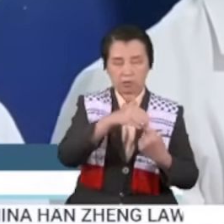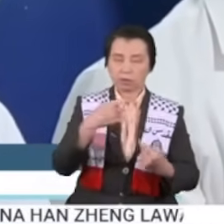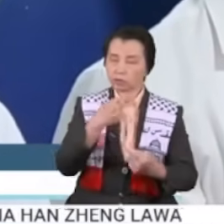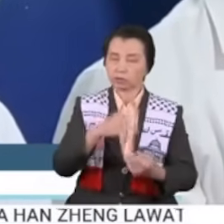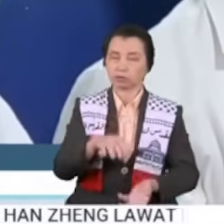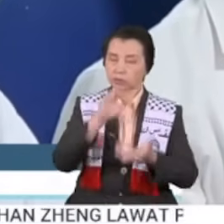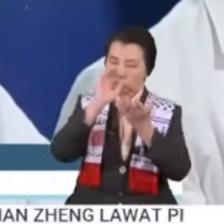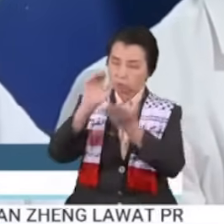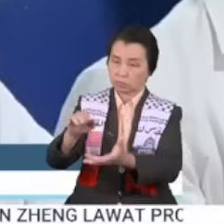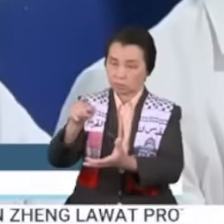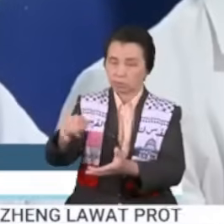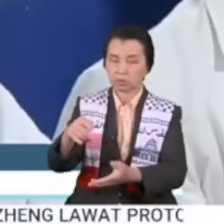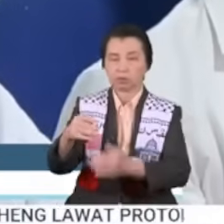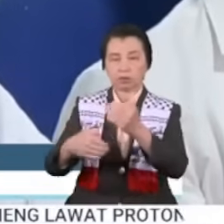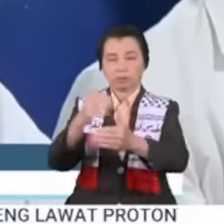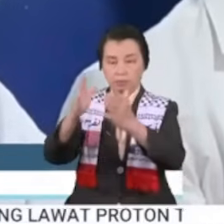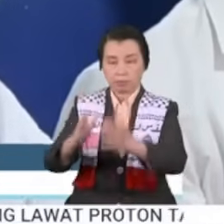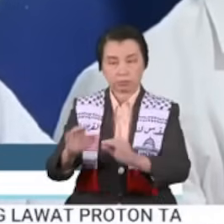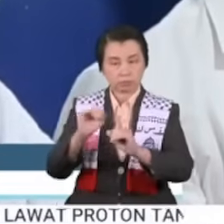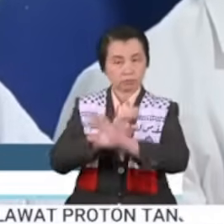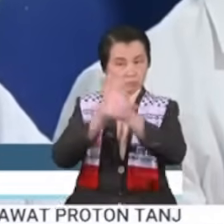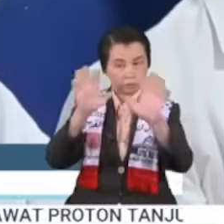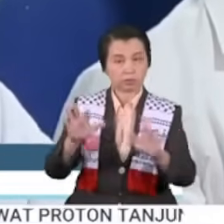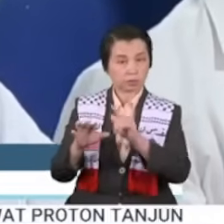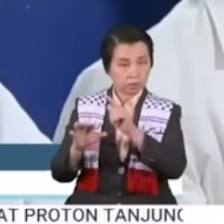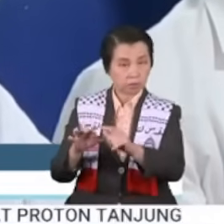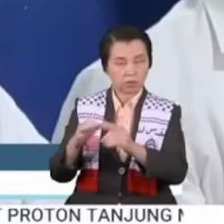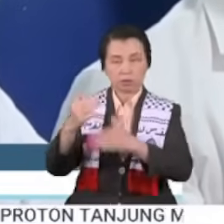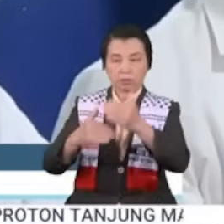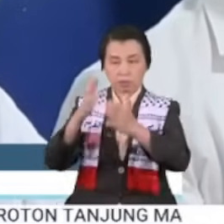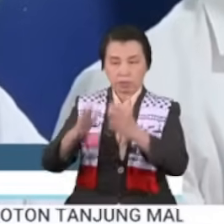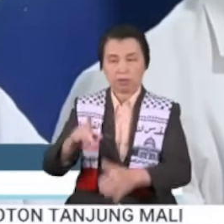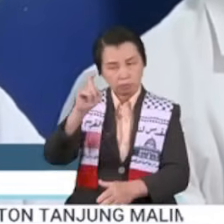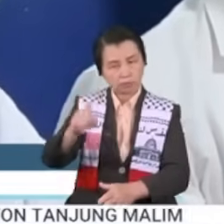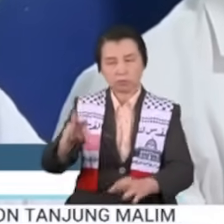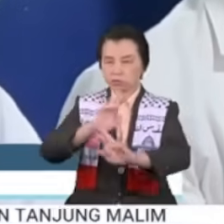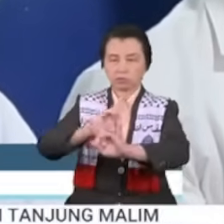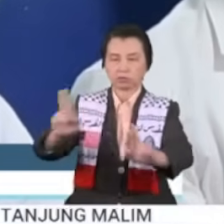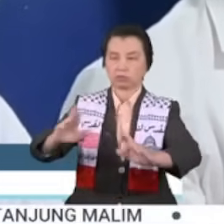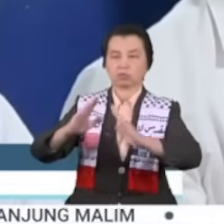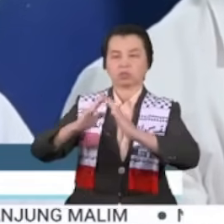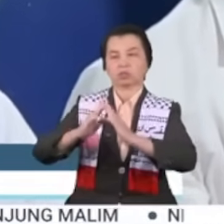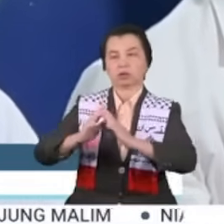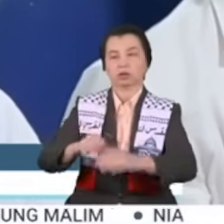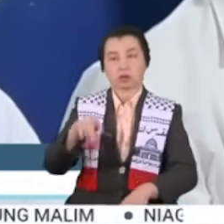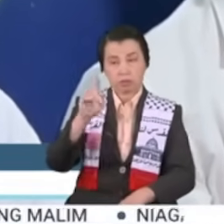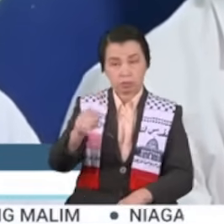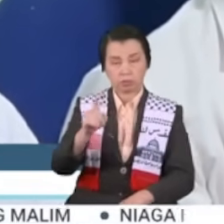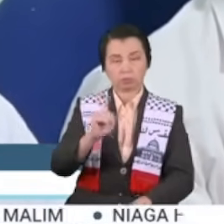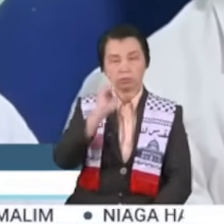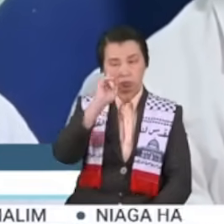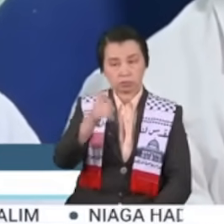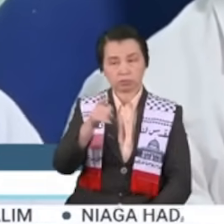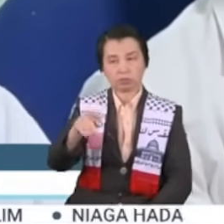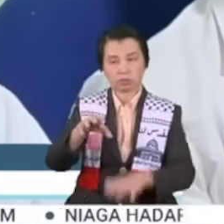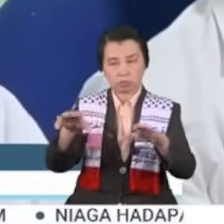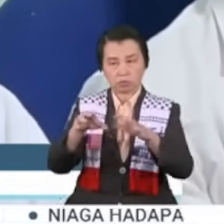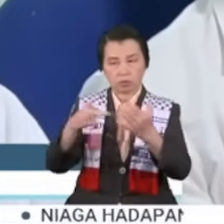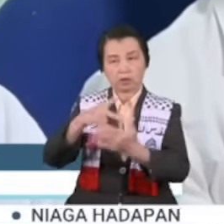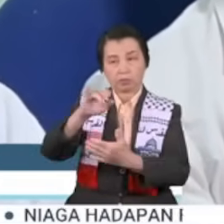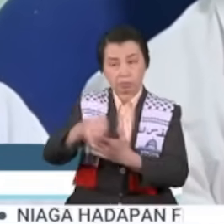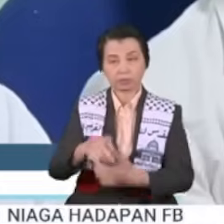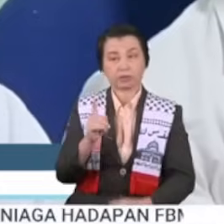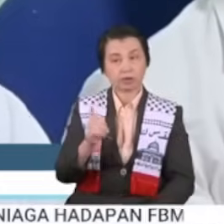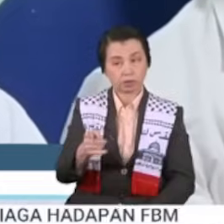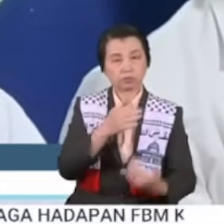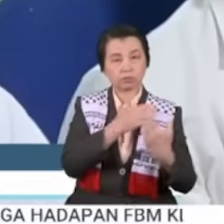mesej kepada pihak pemaju jelas pemaju kena siapkan rumah kamu yang sebenarnya membuat projek